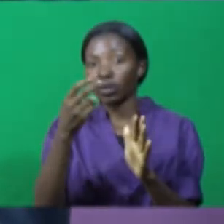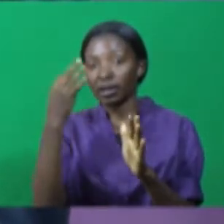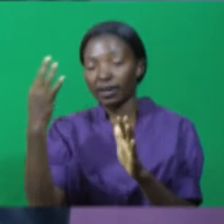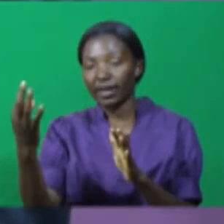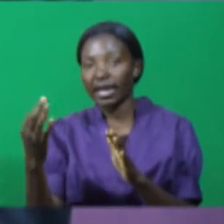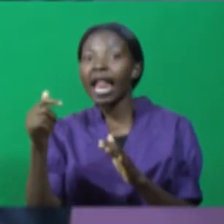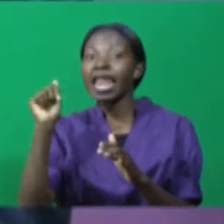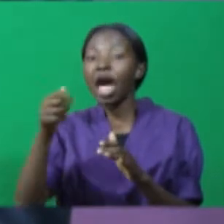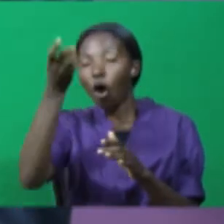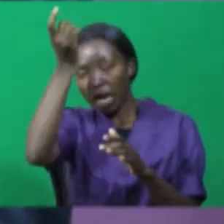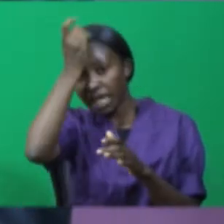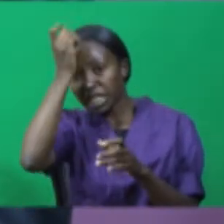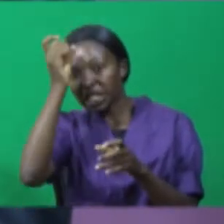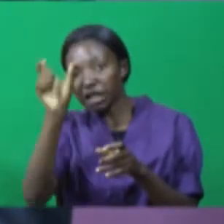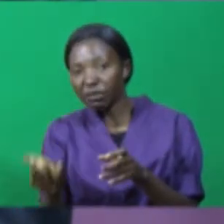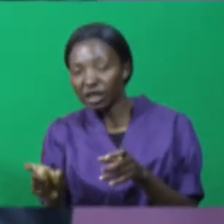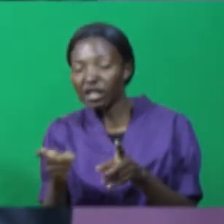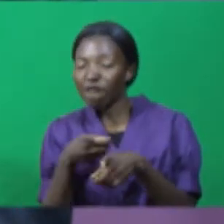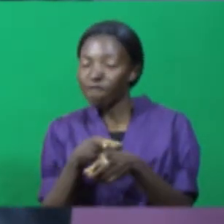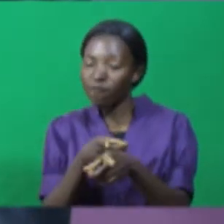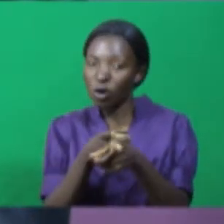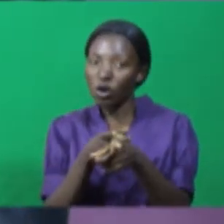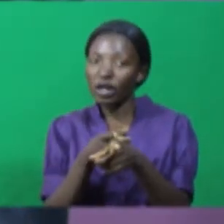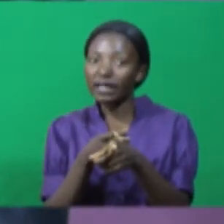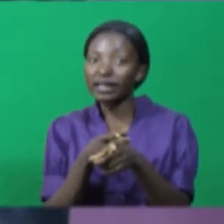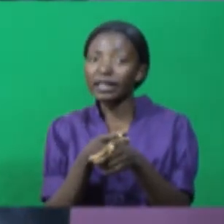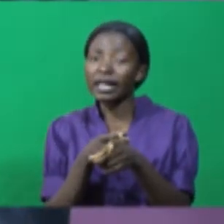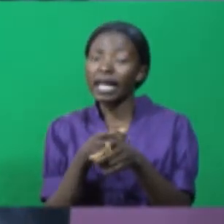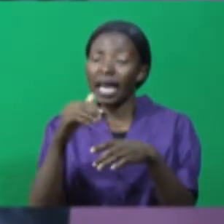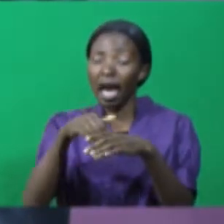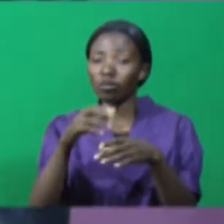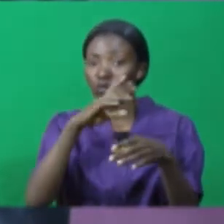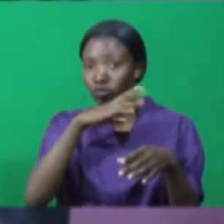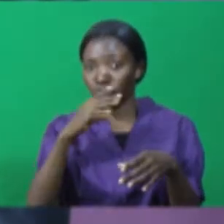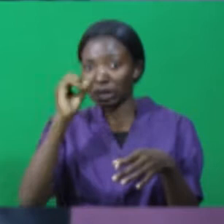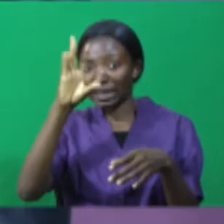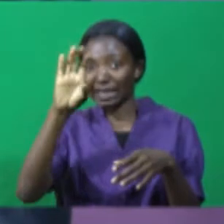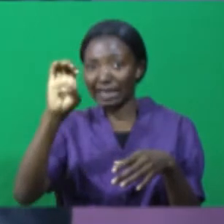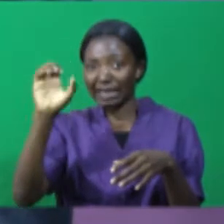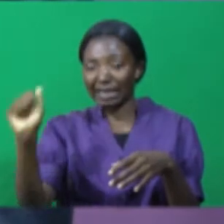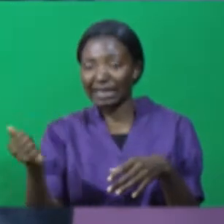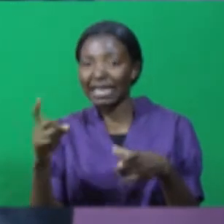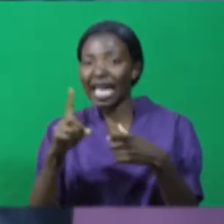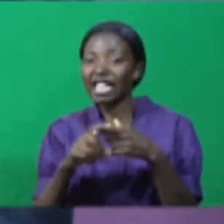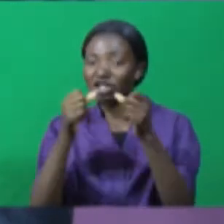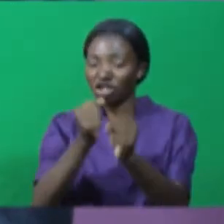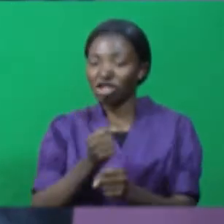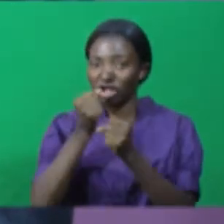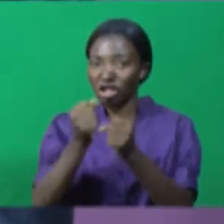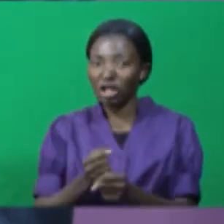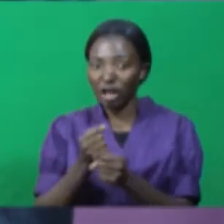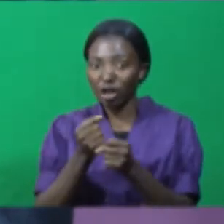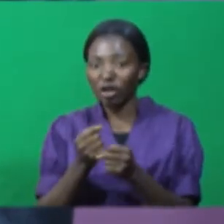Mhm. Vaigipita vakateverera vakapinda shure kwavo mukati megungwa nemabhiza afarao ose. Nengoro